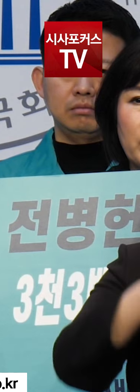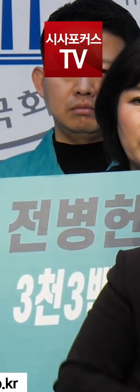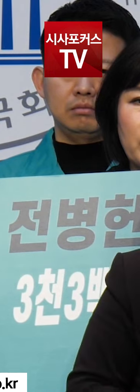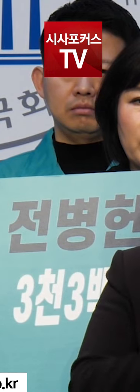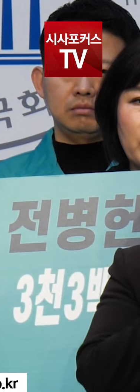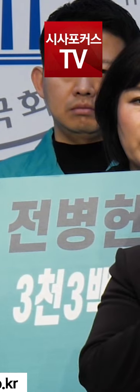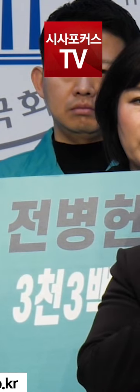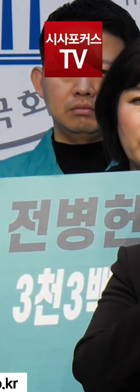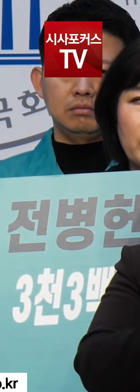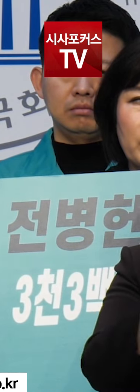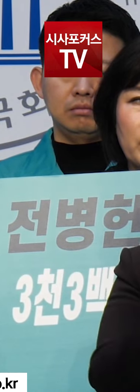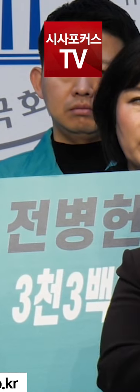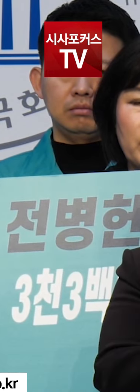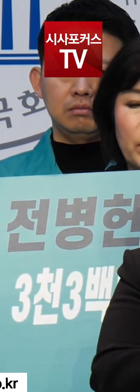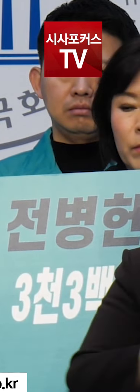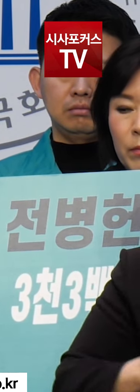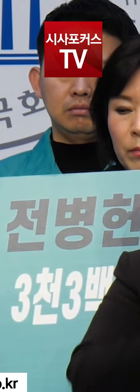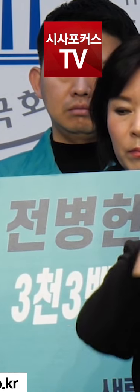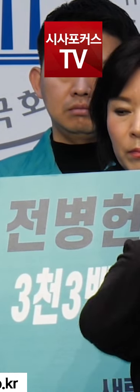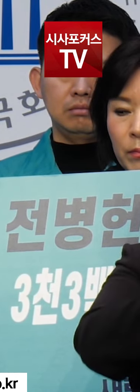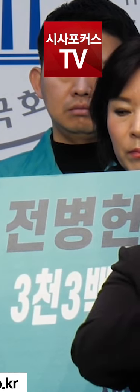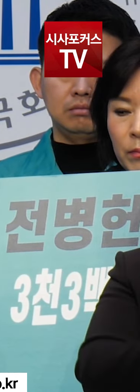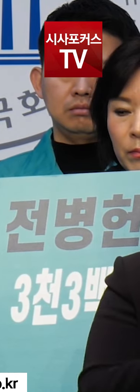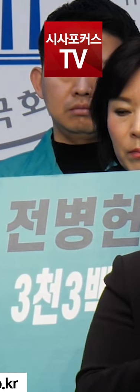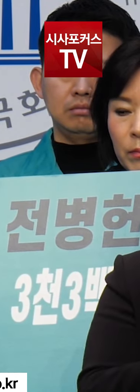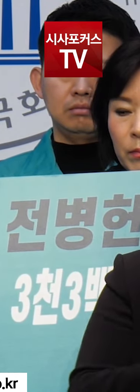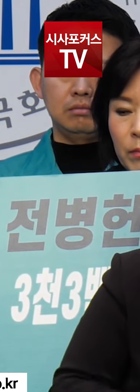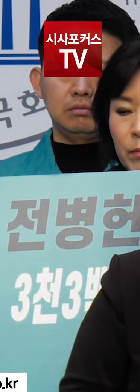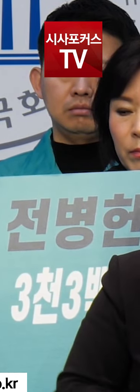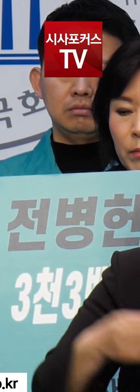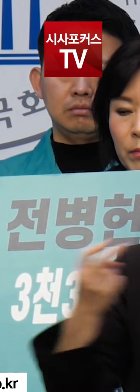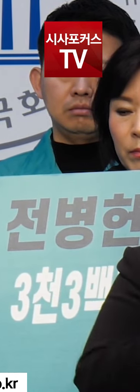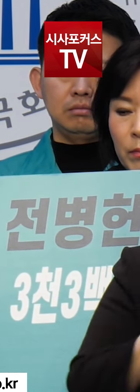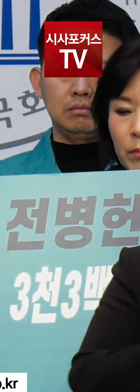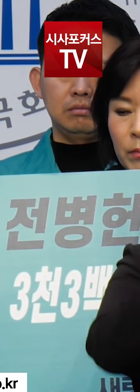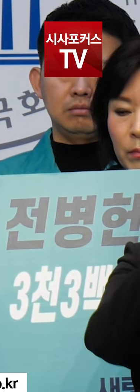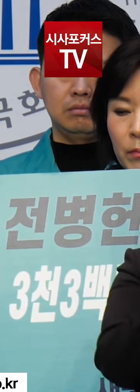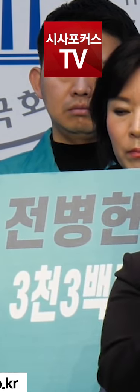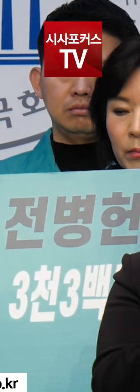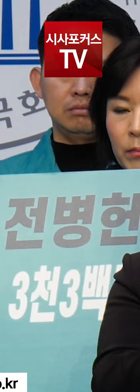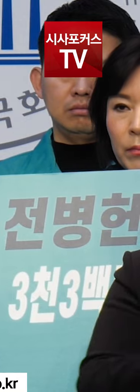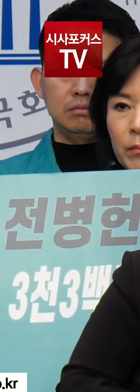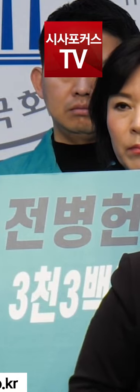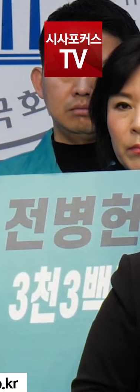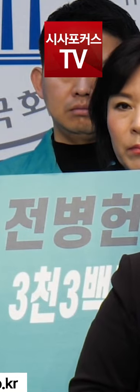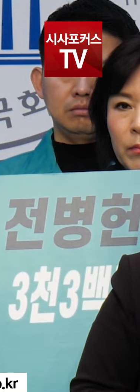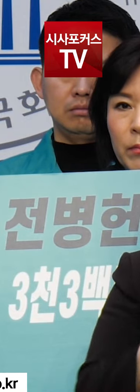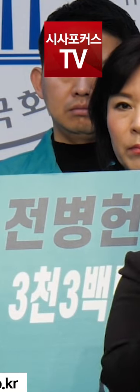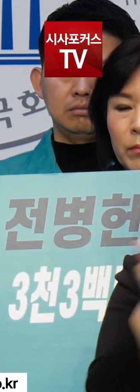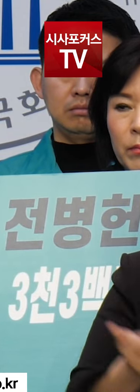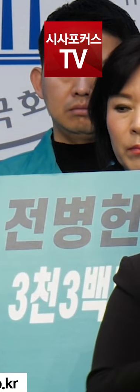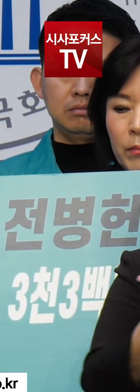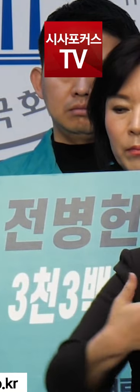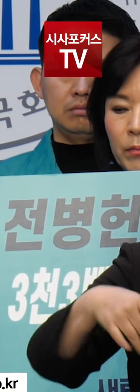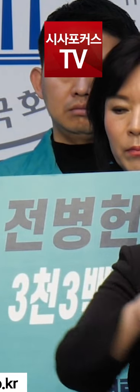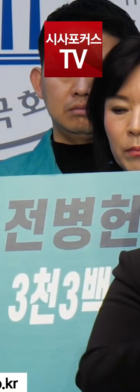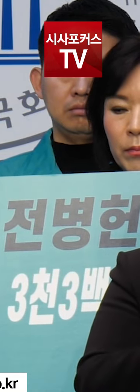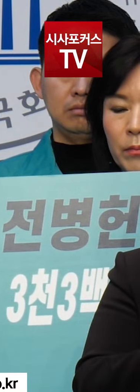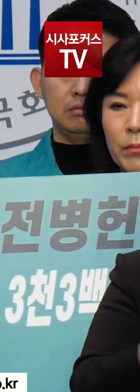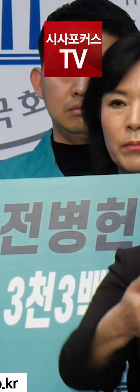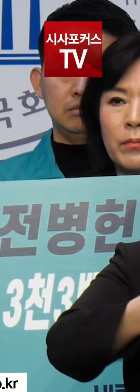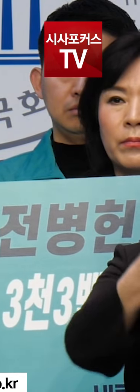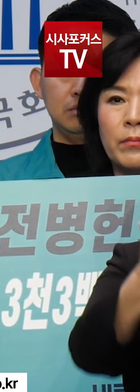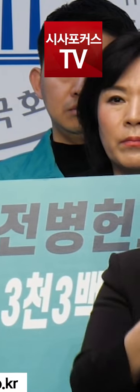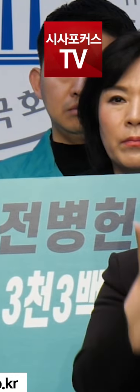진짜 민주당을 건설합시다. 재건해 냅시다. 국민들께서 함께해 줄 것을